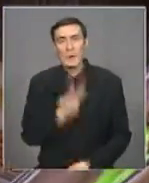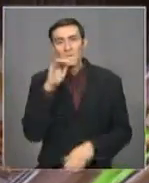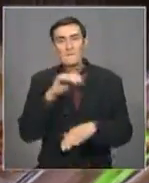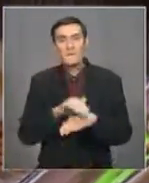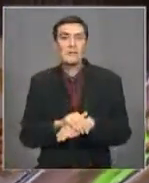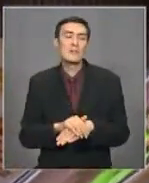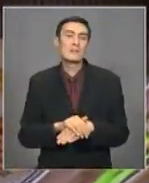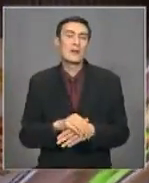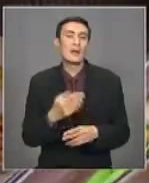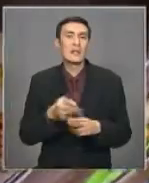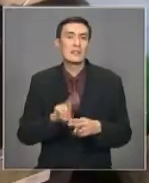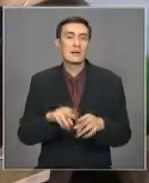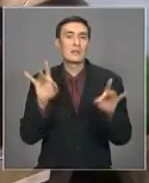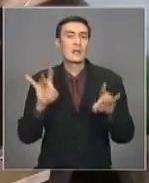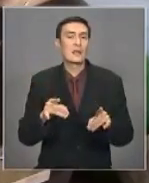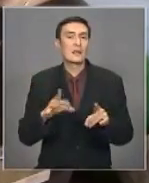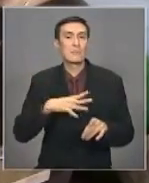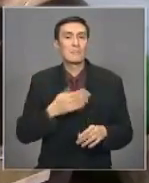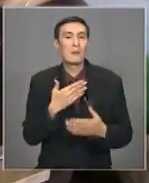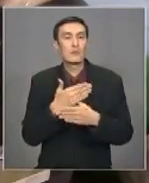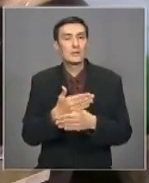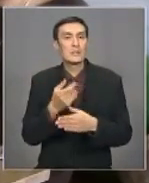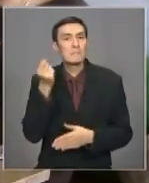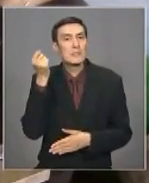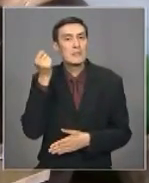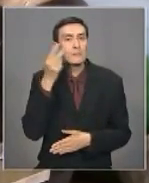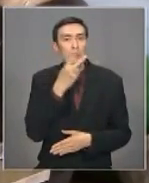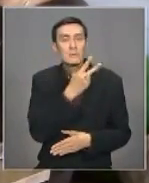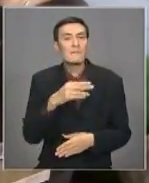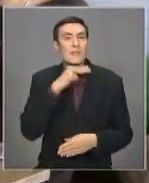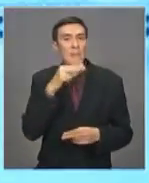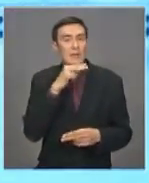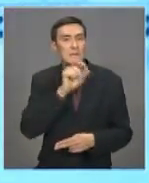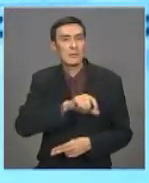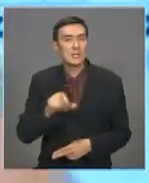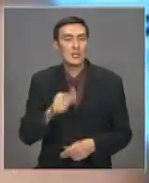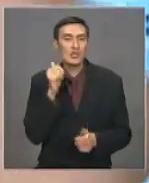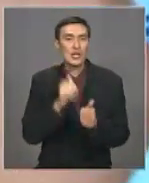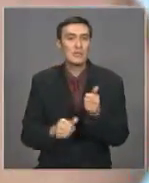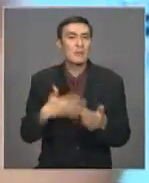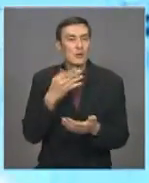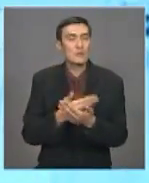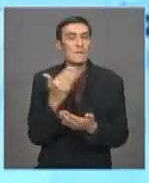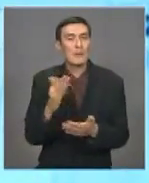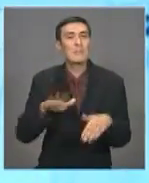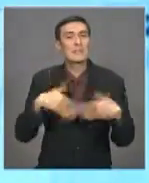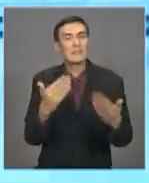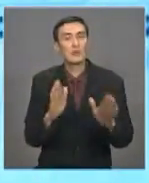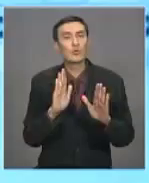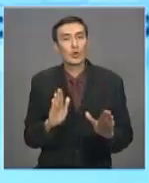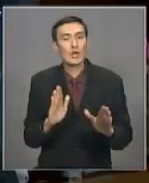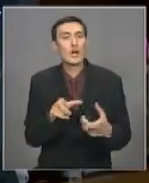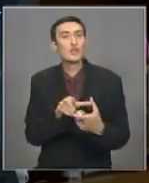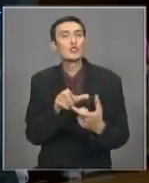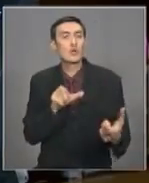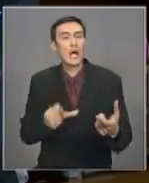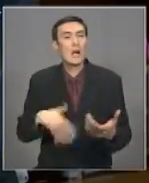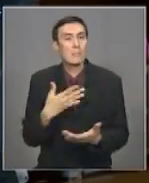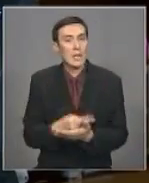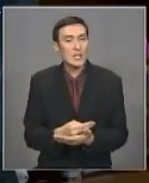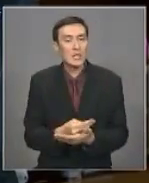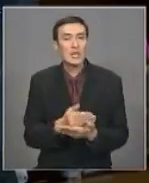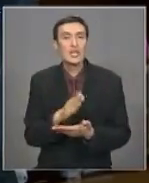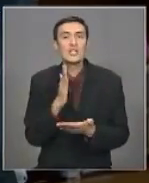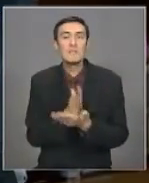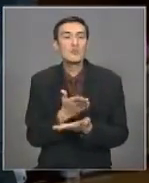Выявить нечистых на руку рестораторов поможет бдительность посетителей. Чаще всего при расчете вам предоставляют лишь счет к оплате,